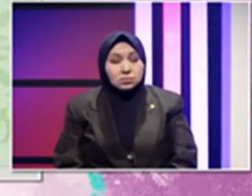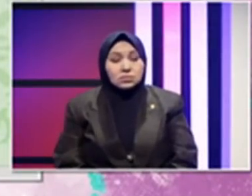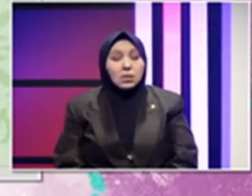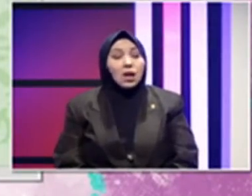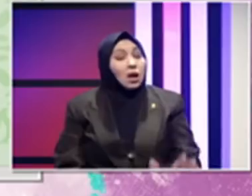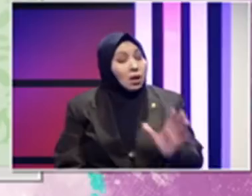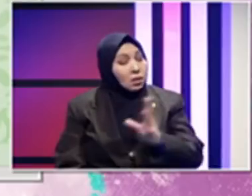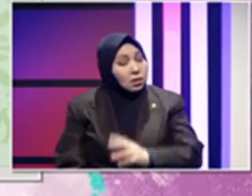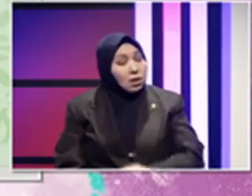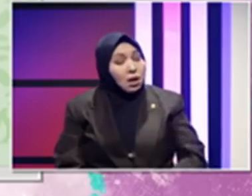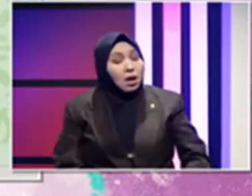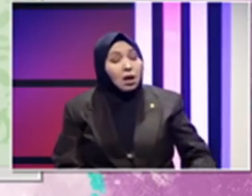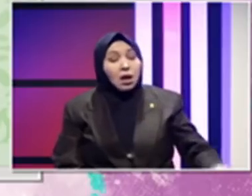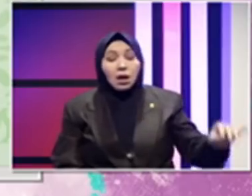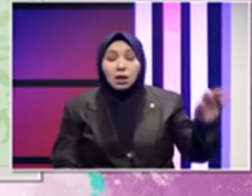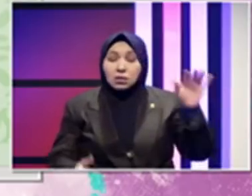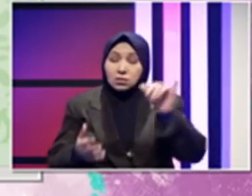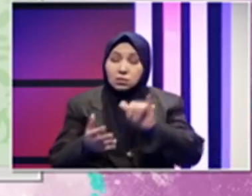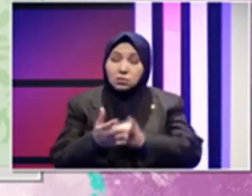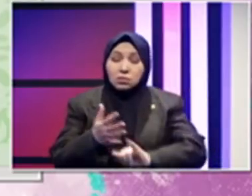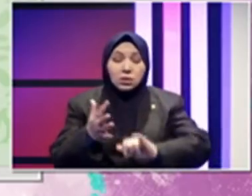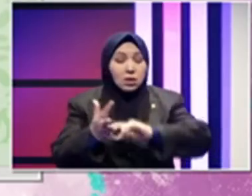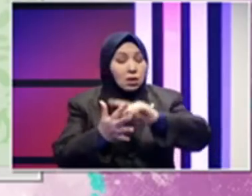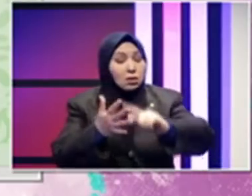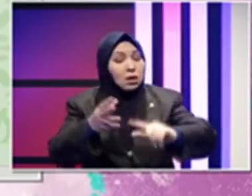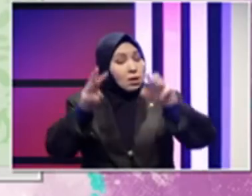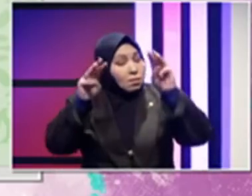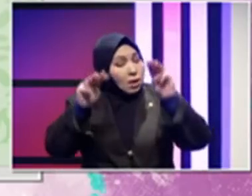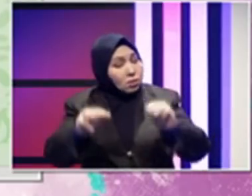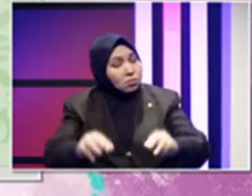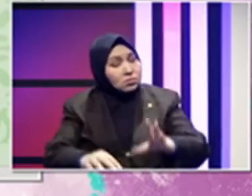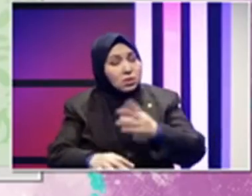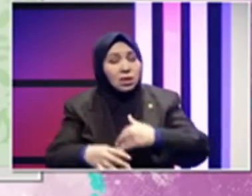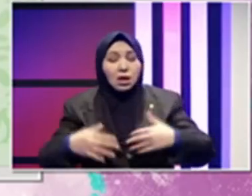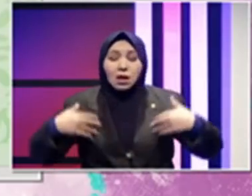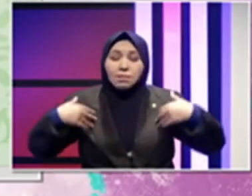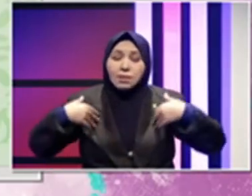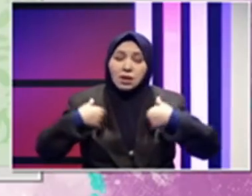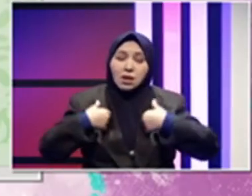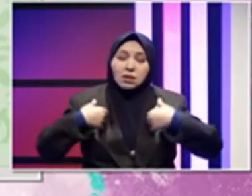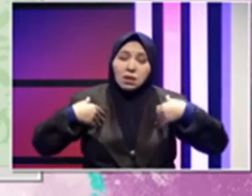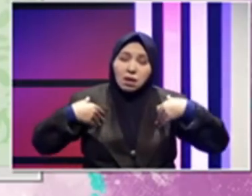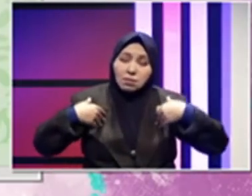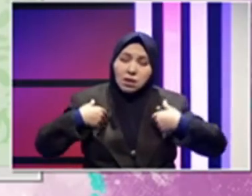Wa minan nas wa dawa